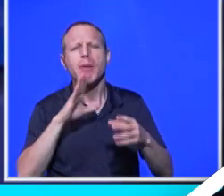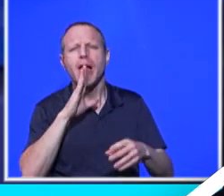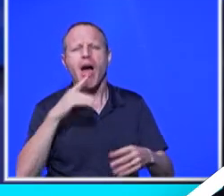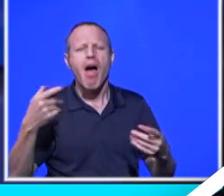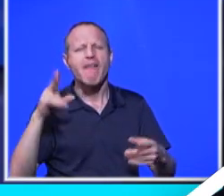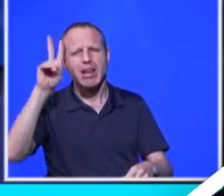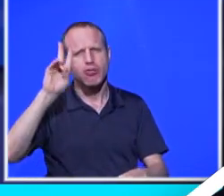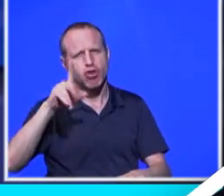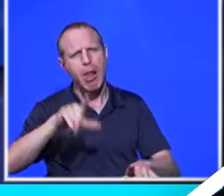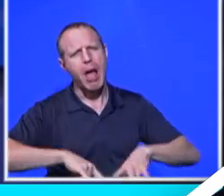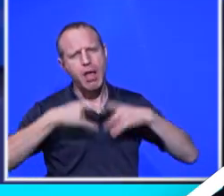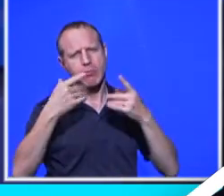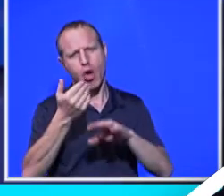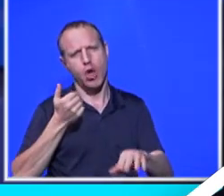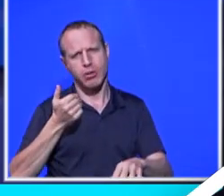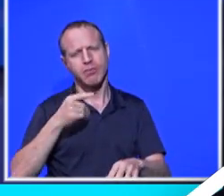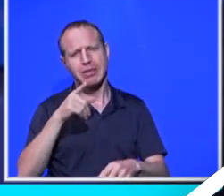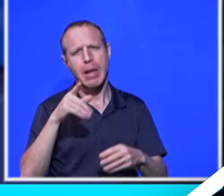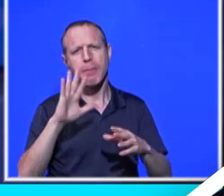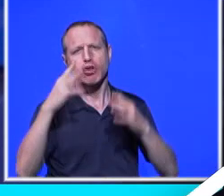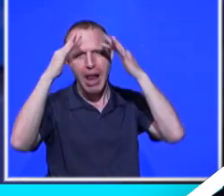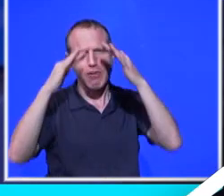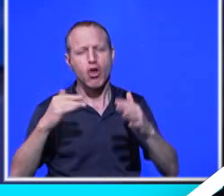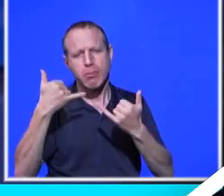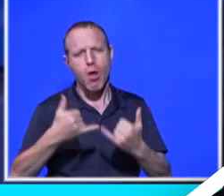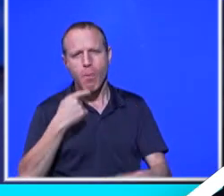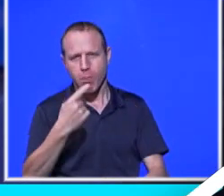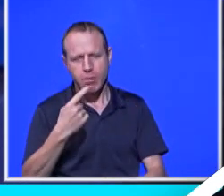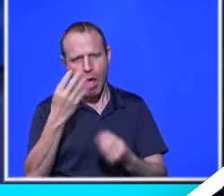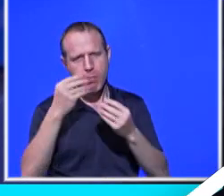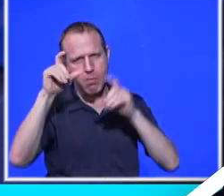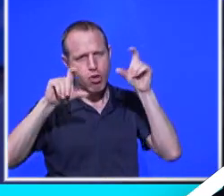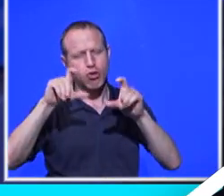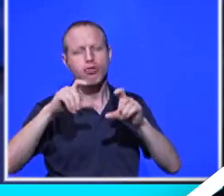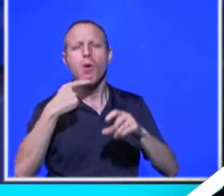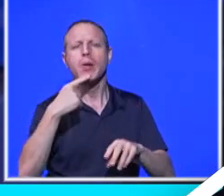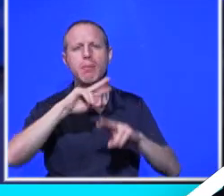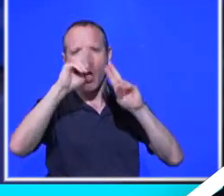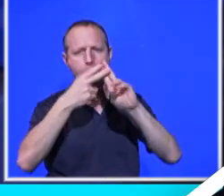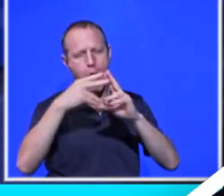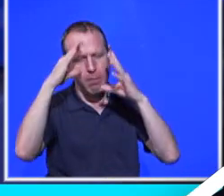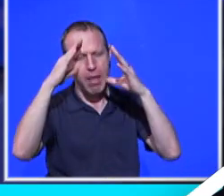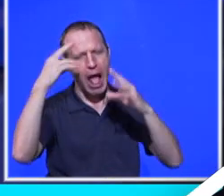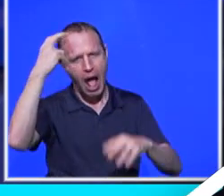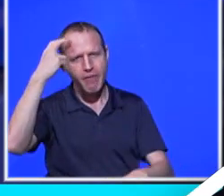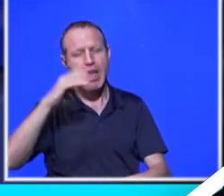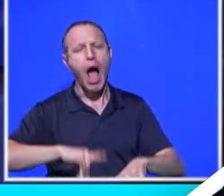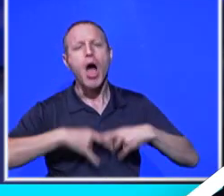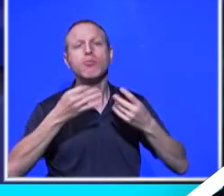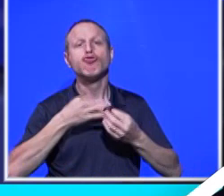החיים שלהם קודם. כן. ובסופו של דבר, זה מה שהלבנונים היום אומרים, זה מה שהרבה עוד מהאנשים אומרים בעולם הערבי. החיים שלנו